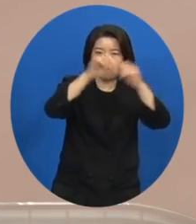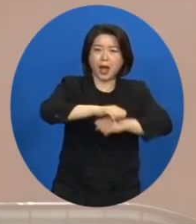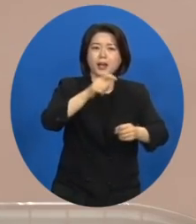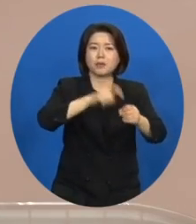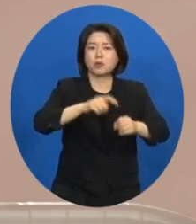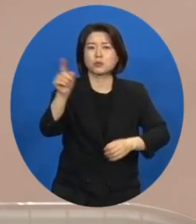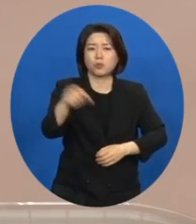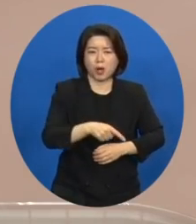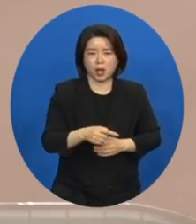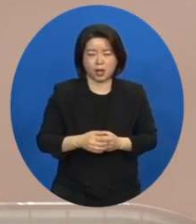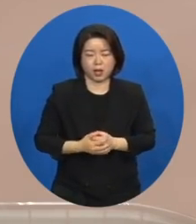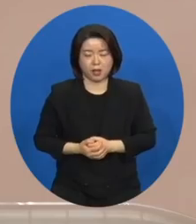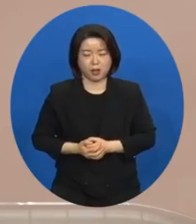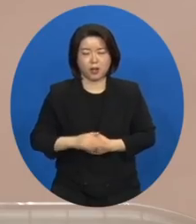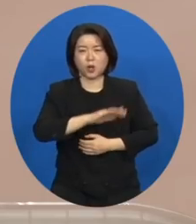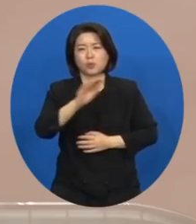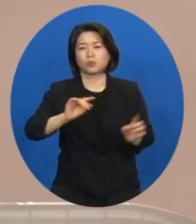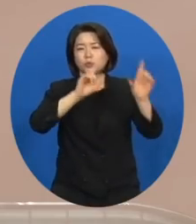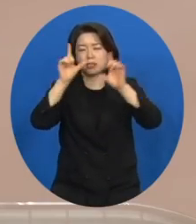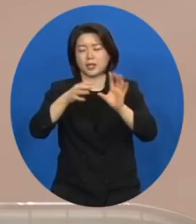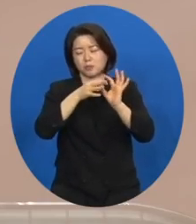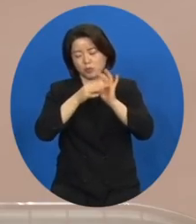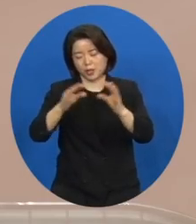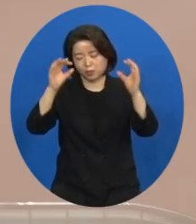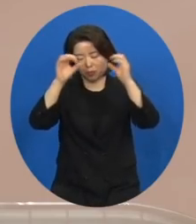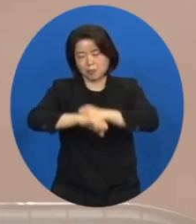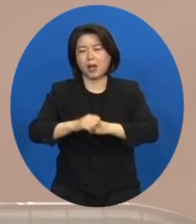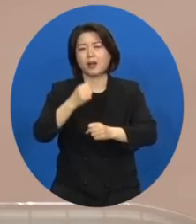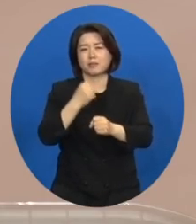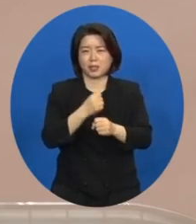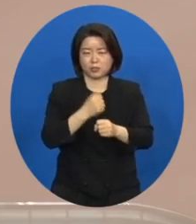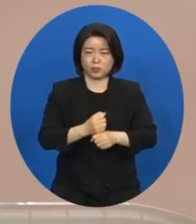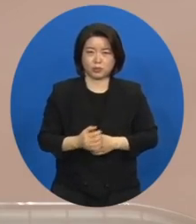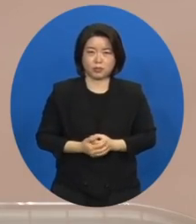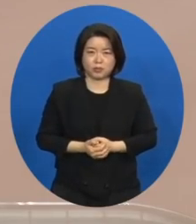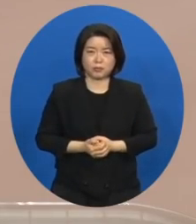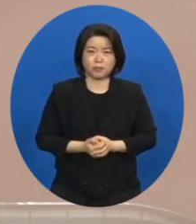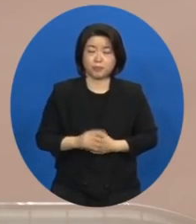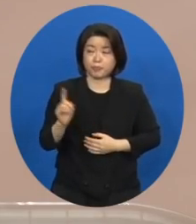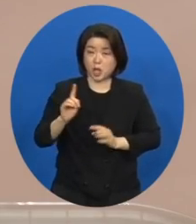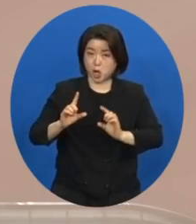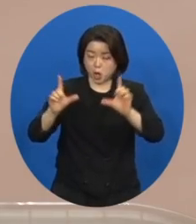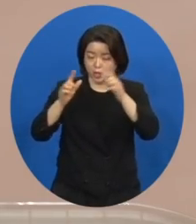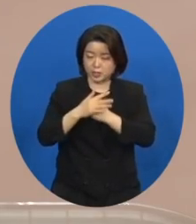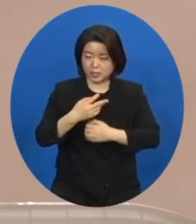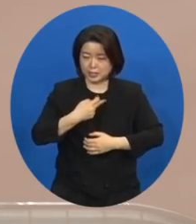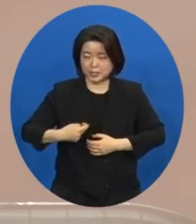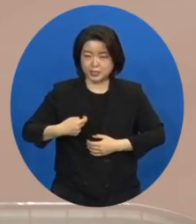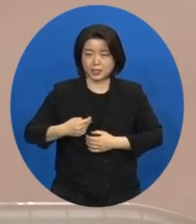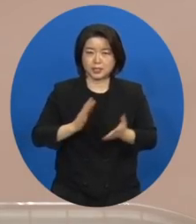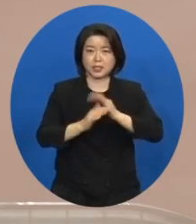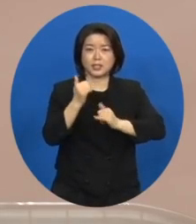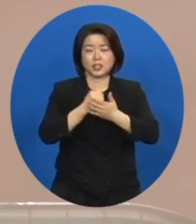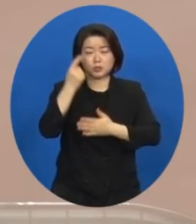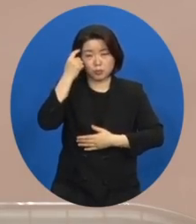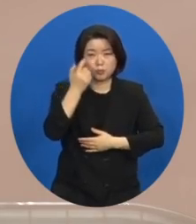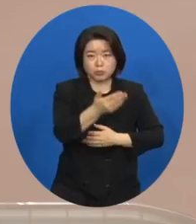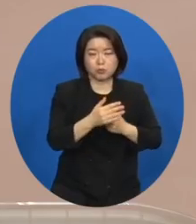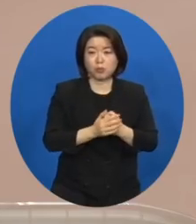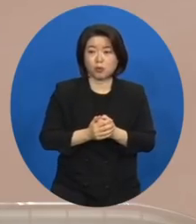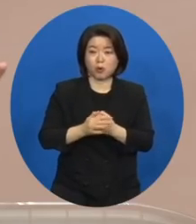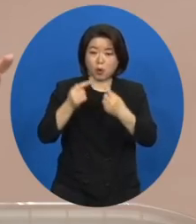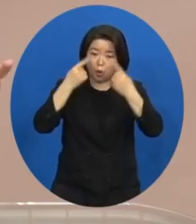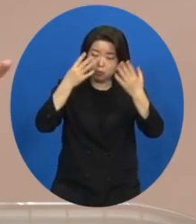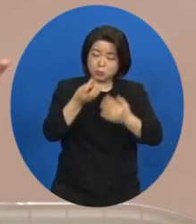계속해서 우리의 삶은 파괴 시키는 거죠 뭔가 제자들이 예수께 물어봐요 분명히 씨를 뿌렸는데